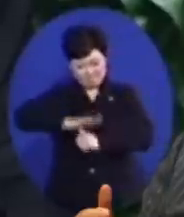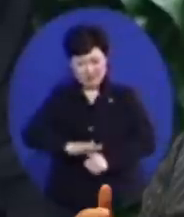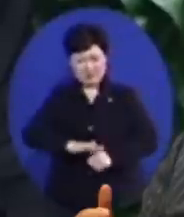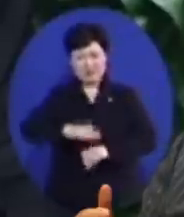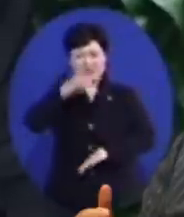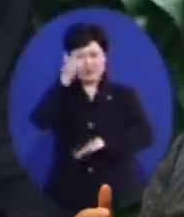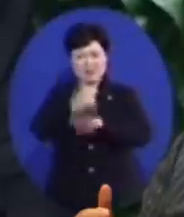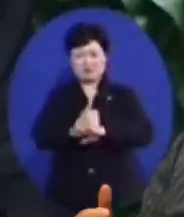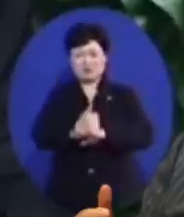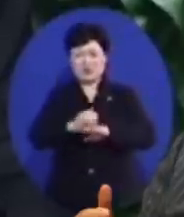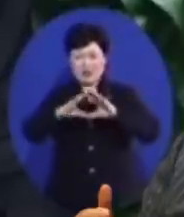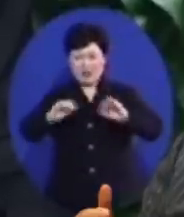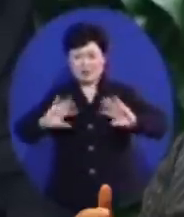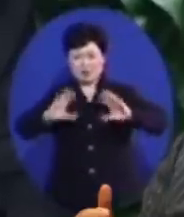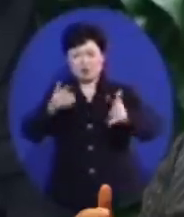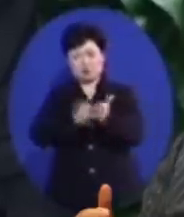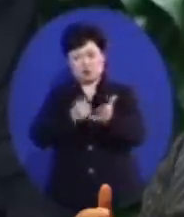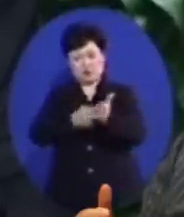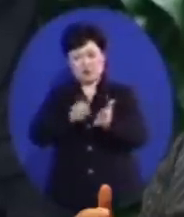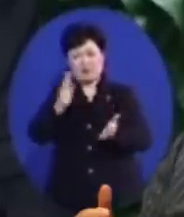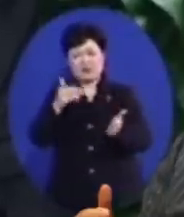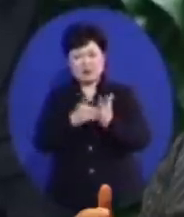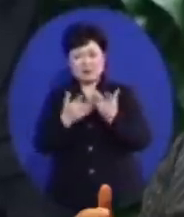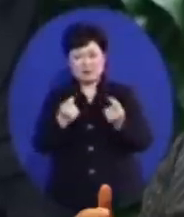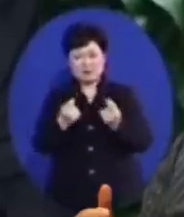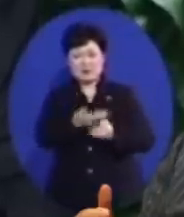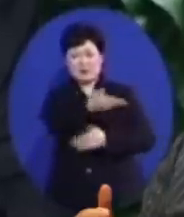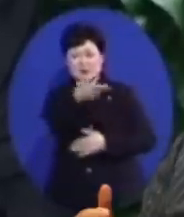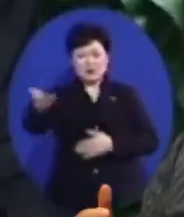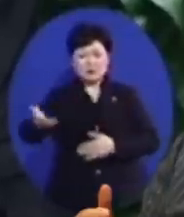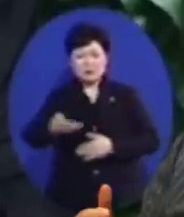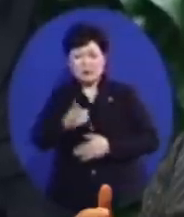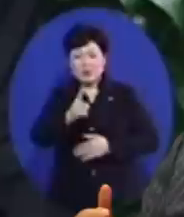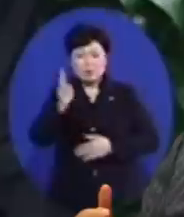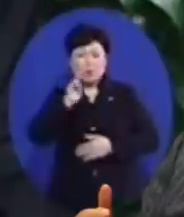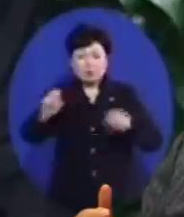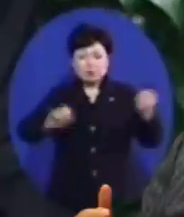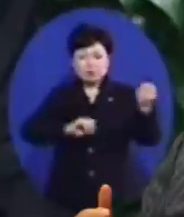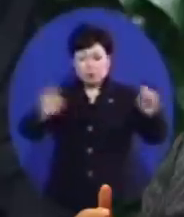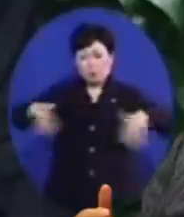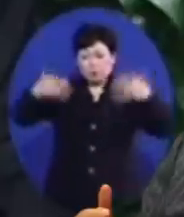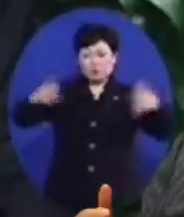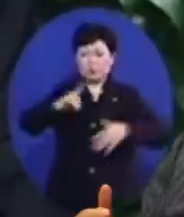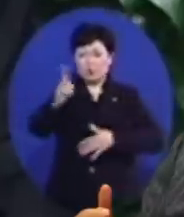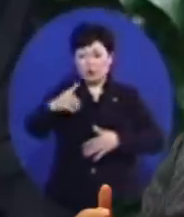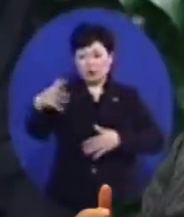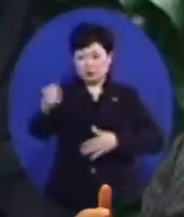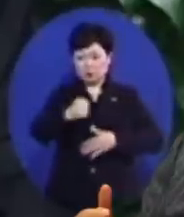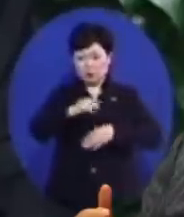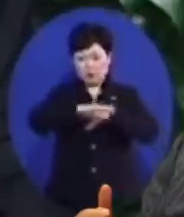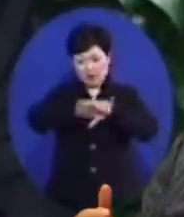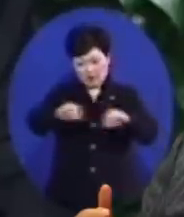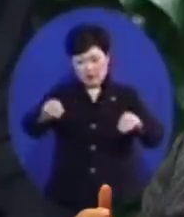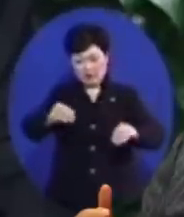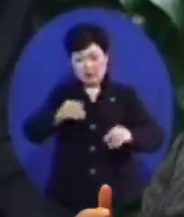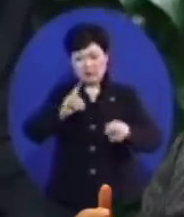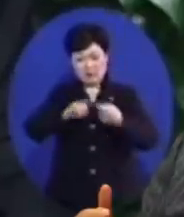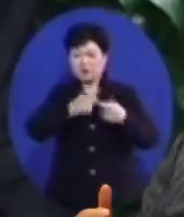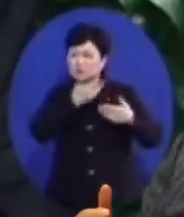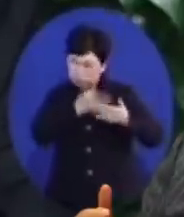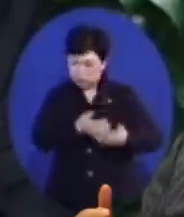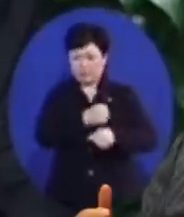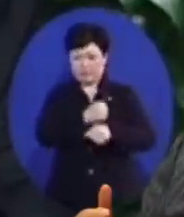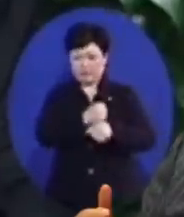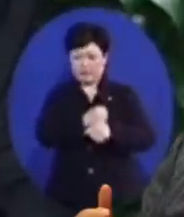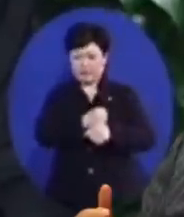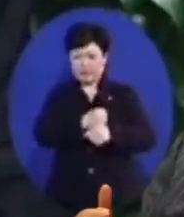것입니다. 우리가 폭풍우를 뭘 가지고 대하느냐가 굉장히 중요한 것입니다. 폭풍우를